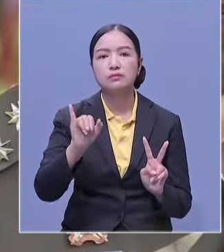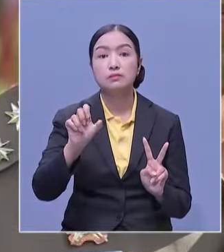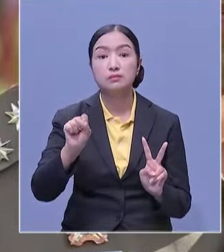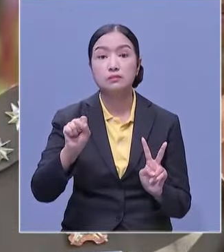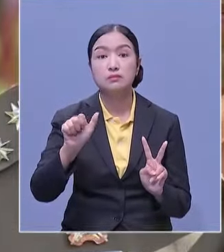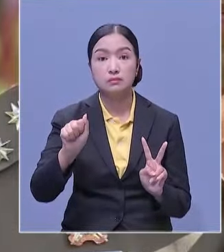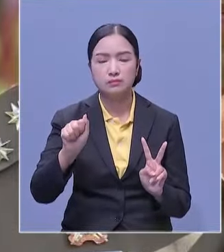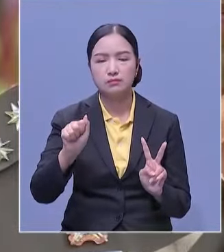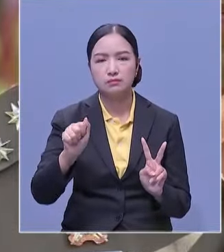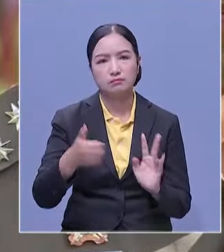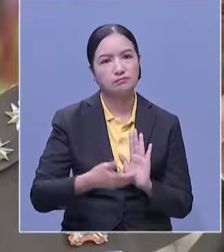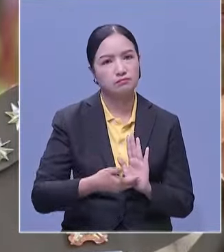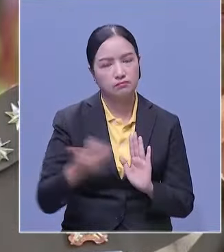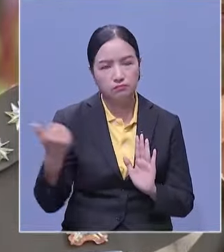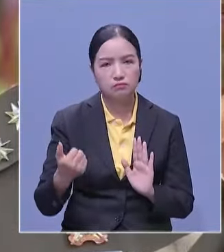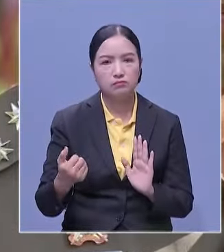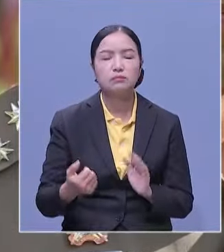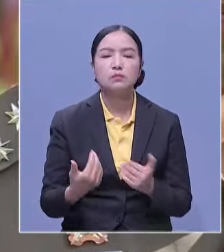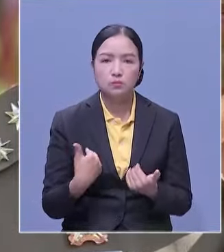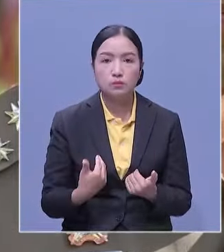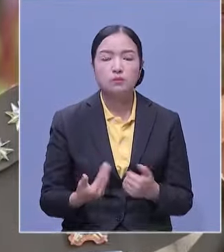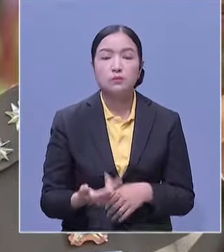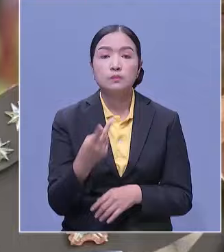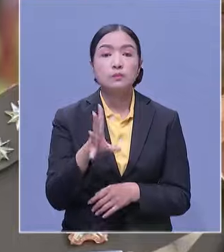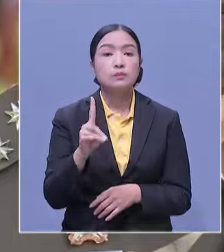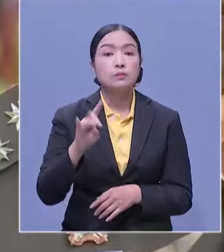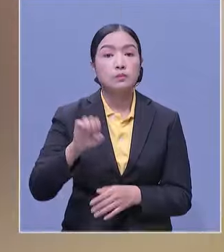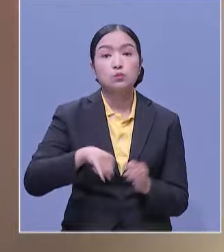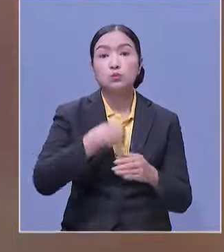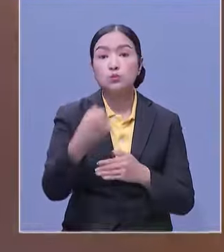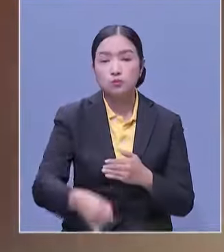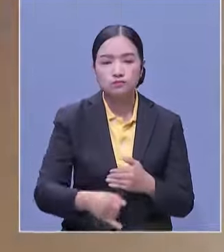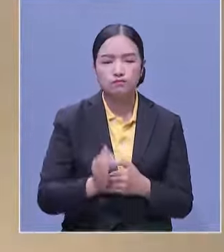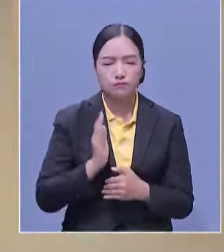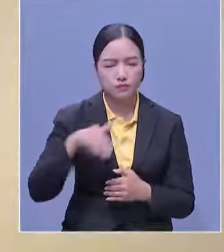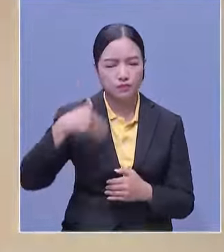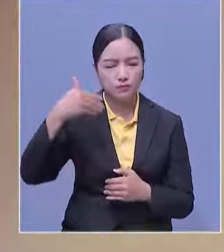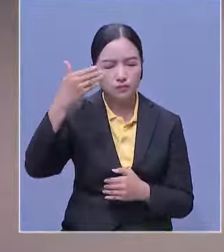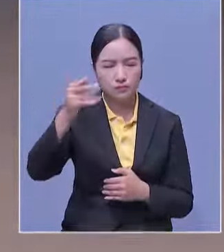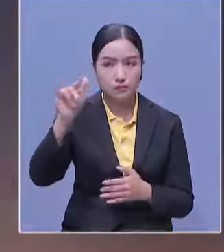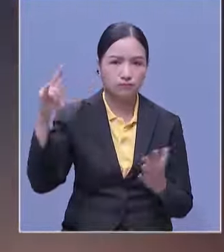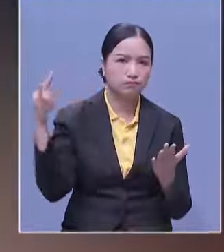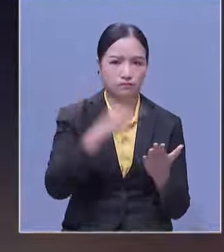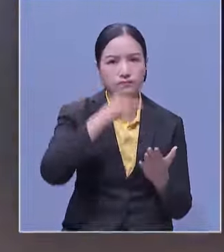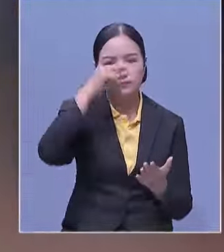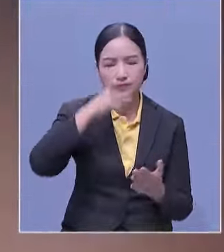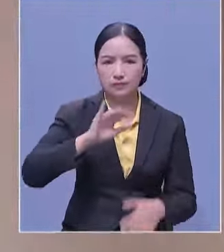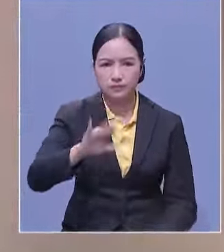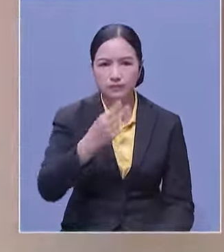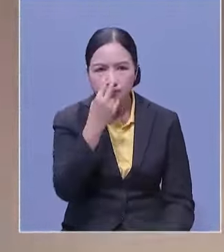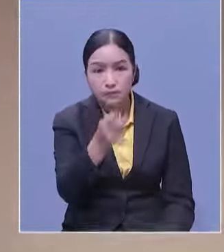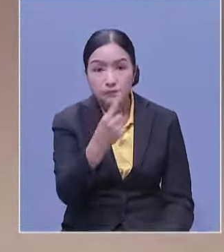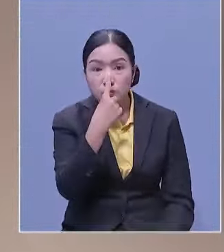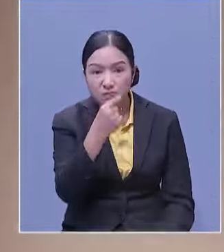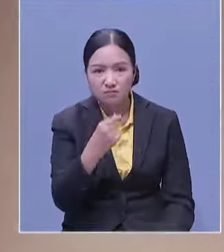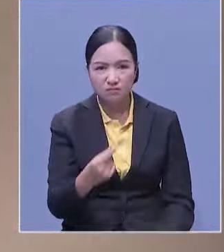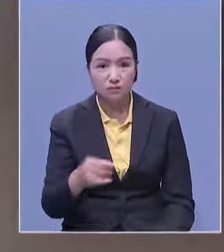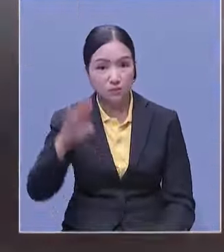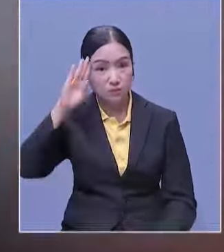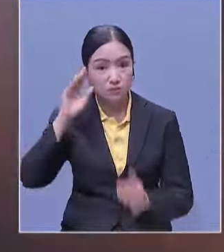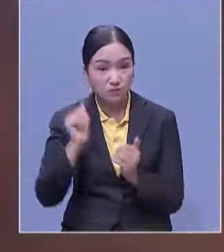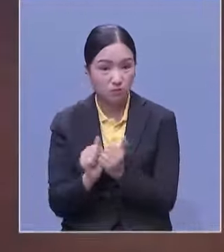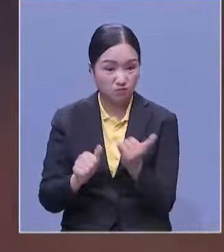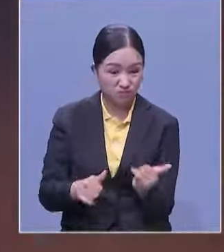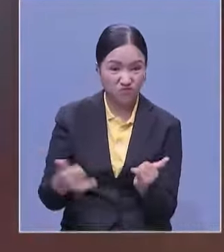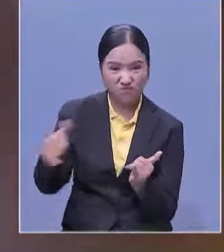คดีก็อย่างที่บอกก็คือห้ามเข้าประเทศอีกเด็ดขาดหลังจากที่ชาวต่างชาติพยายามจะชิงอาวุธปืนจากตำรวจโดยระบุว่าเหตุการณ์เกิด